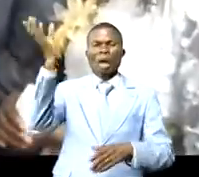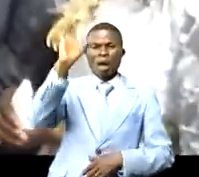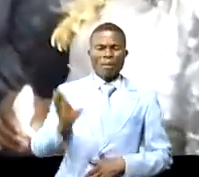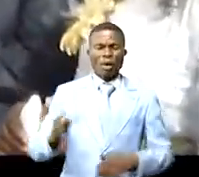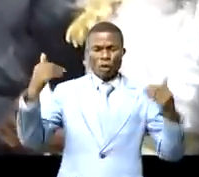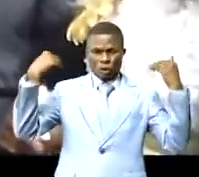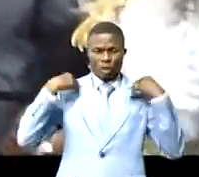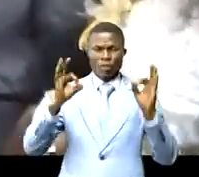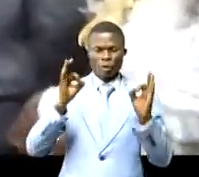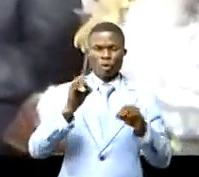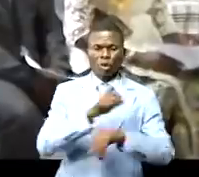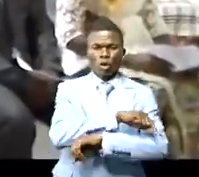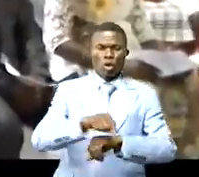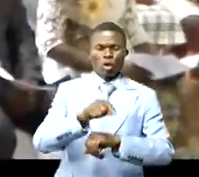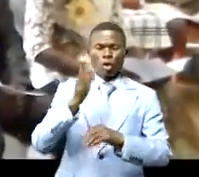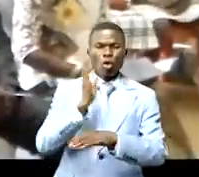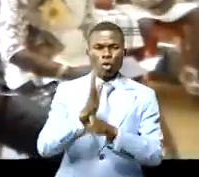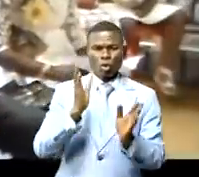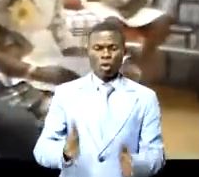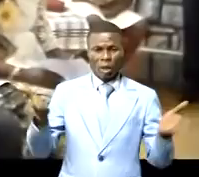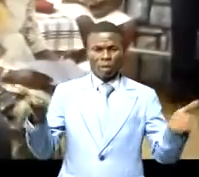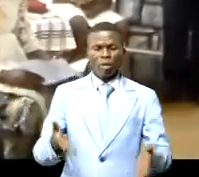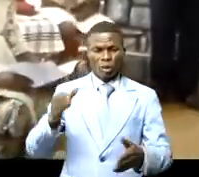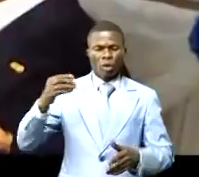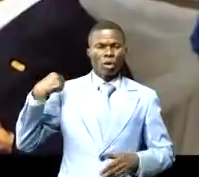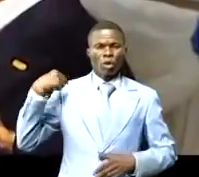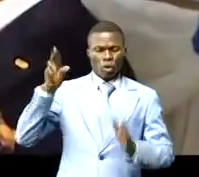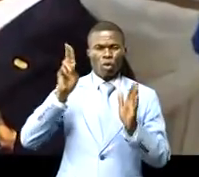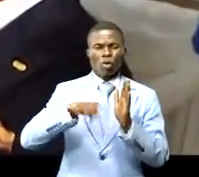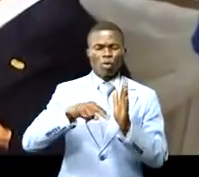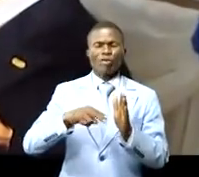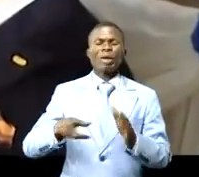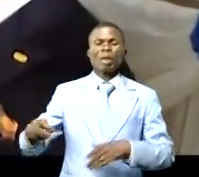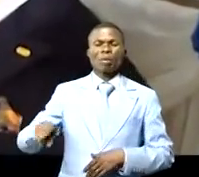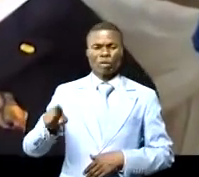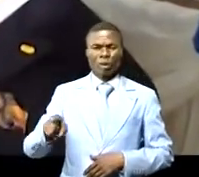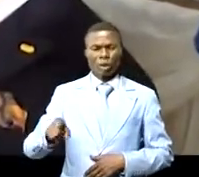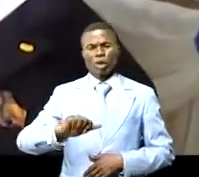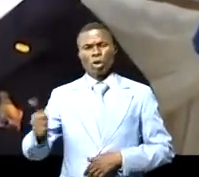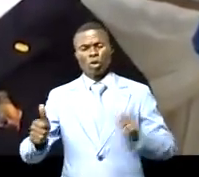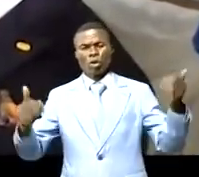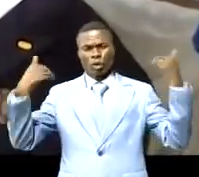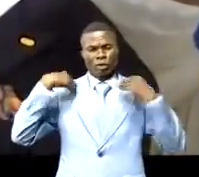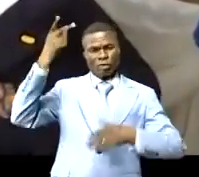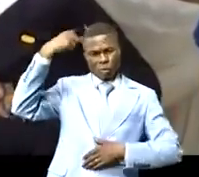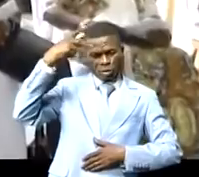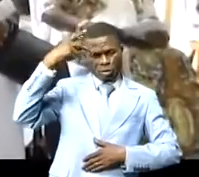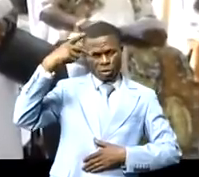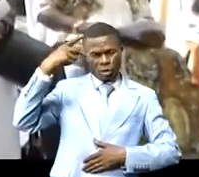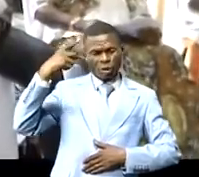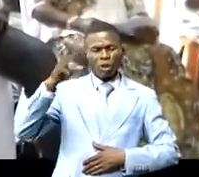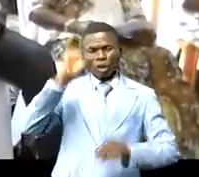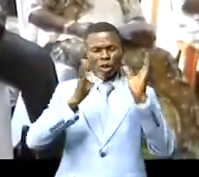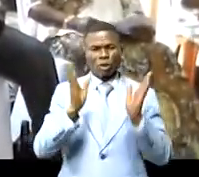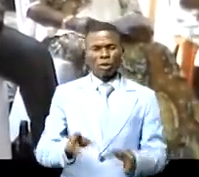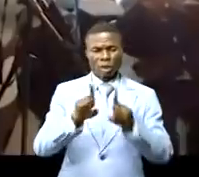installé par le conseil d'administration de l'IME en présence du gouverneur du Congo central Atumatubwana. et d'autres autorités politico-administratives,